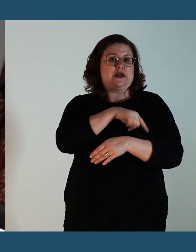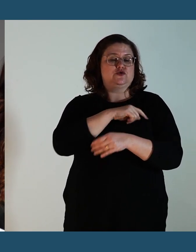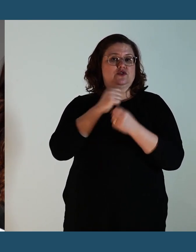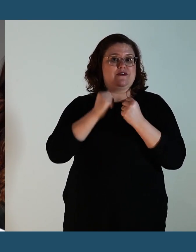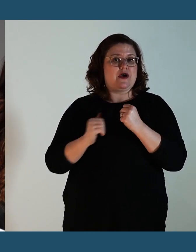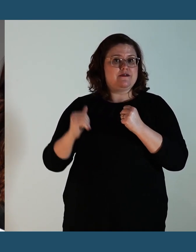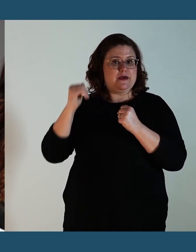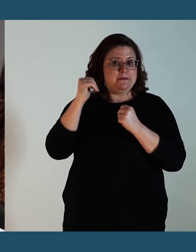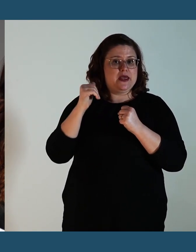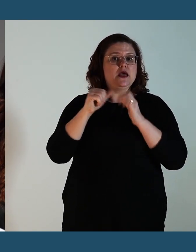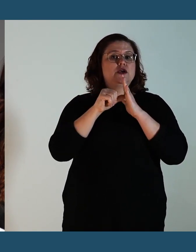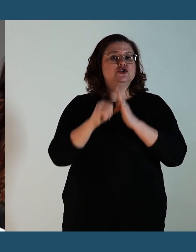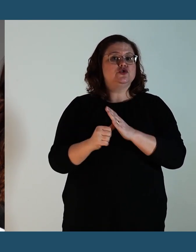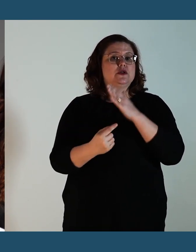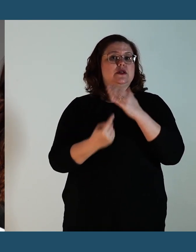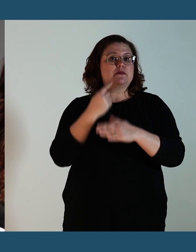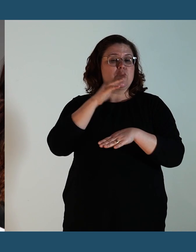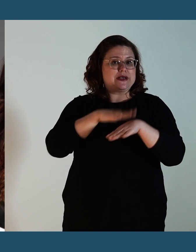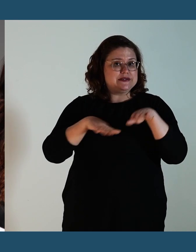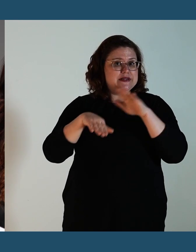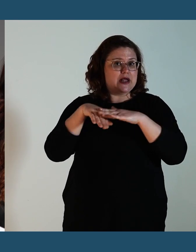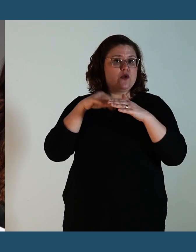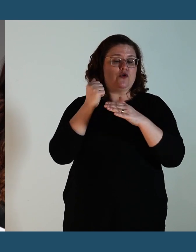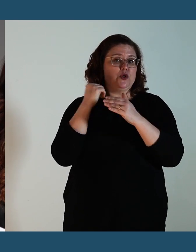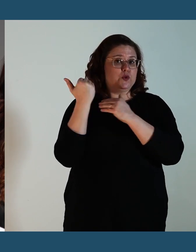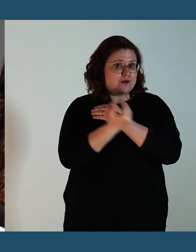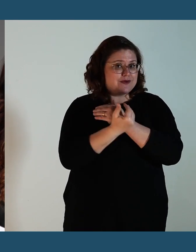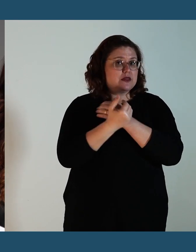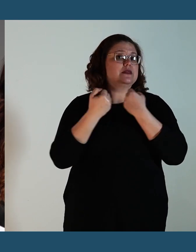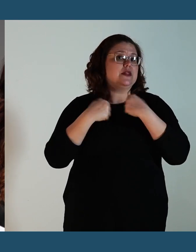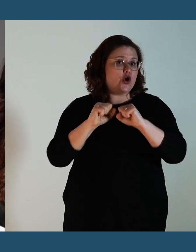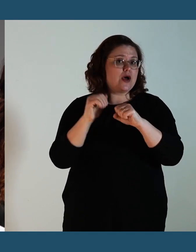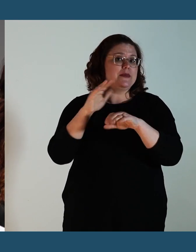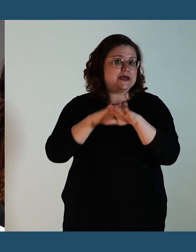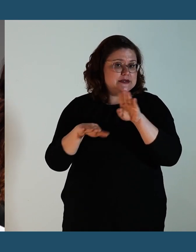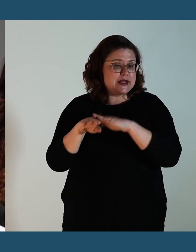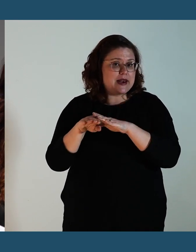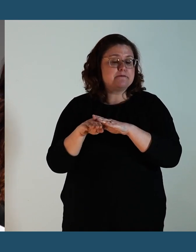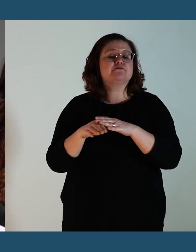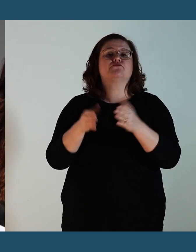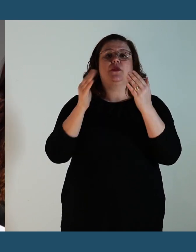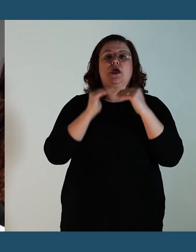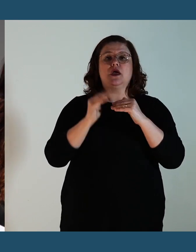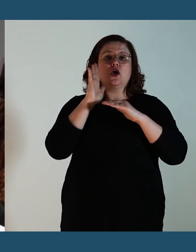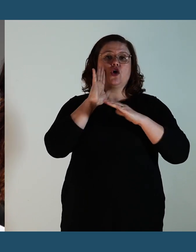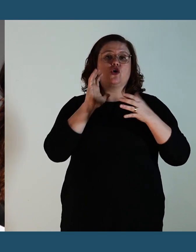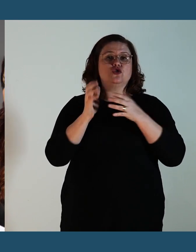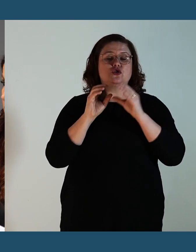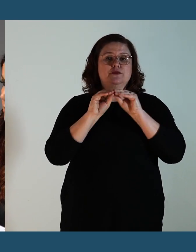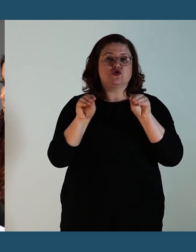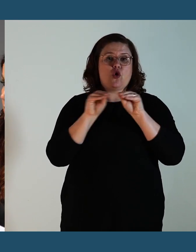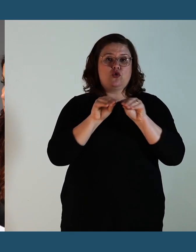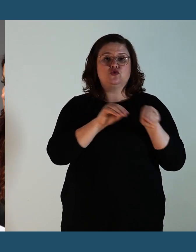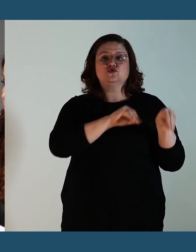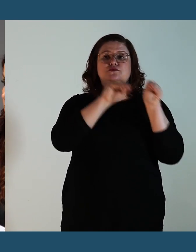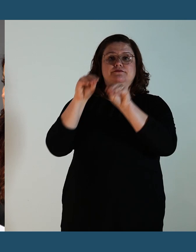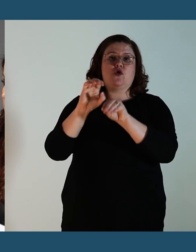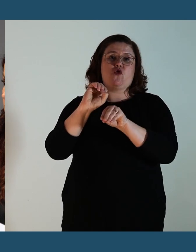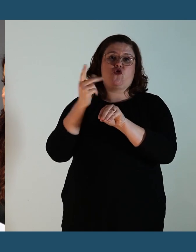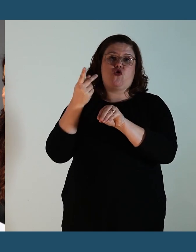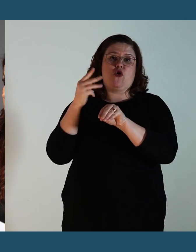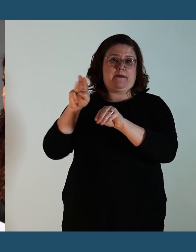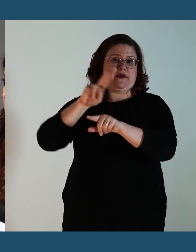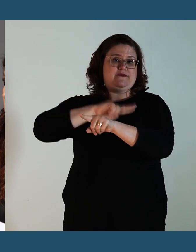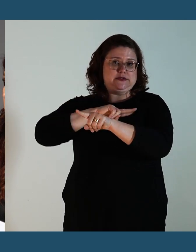resursseja syrjintätapausten käsittelyn turvaamiseksi ja tehostamiseksi. Sitten oli tämä kotoutumiskoulutus siirretään